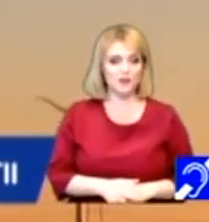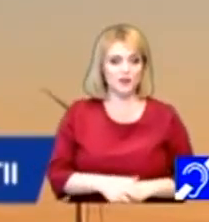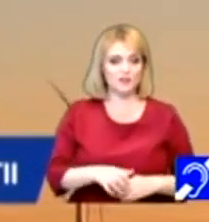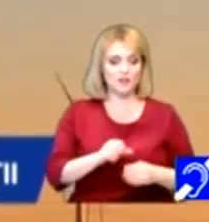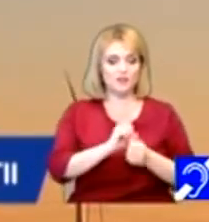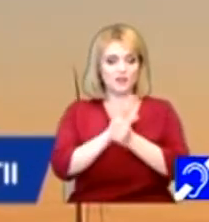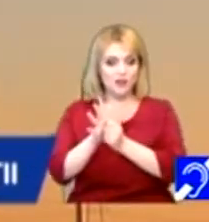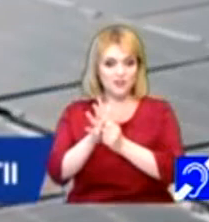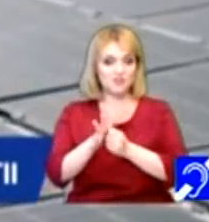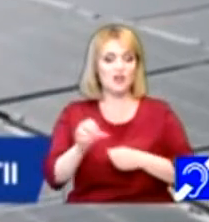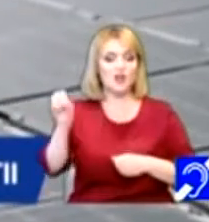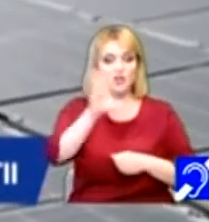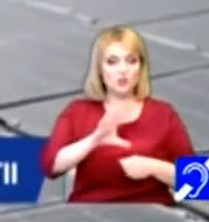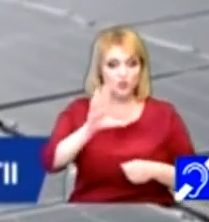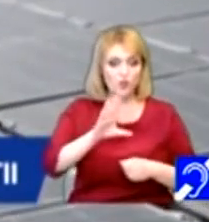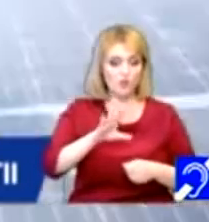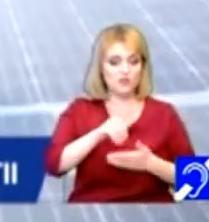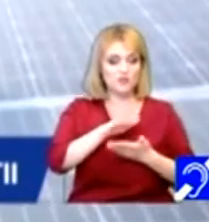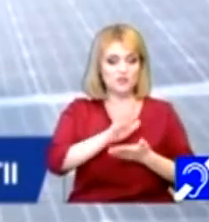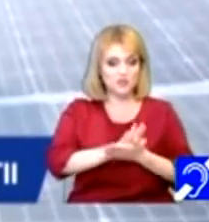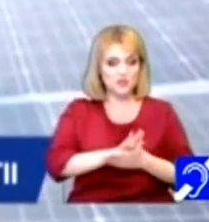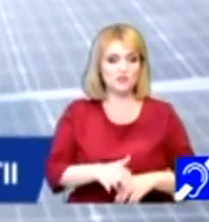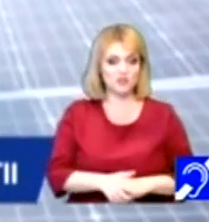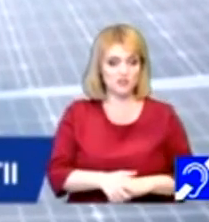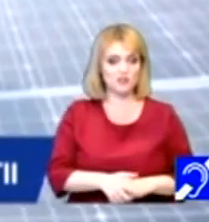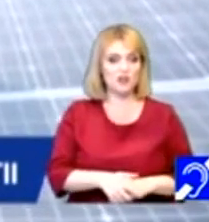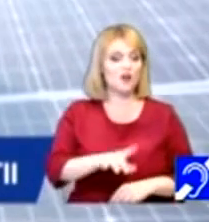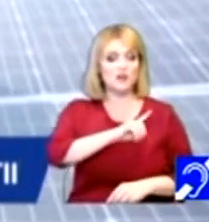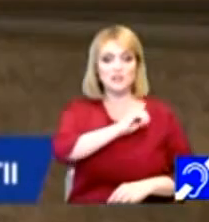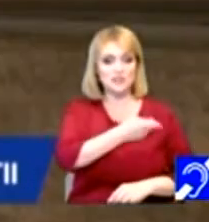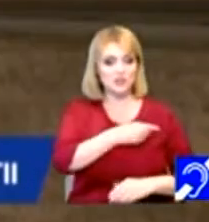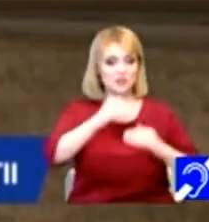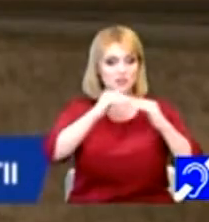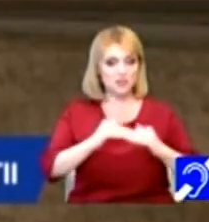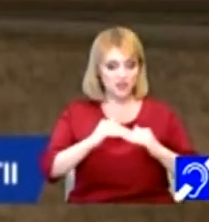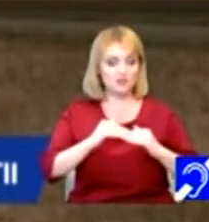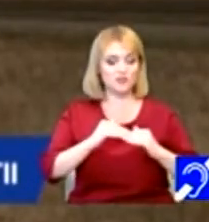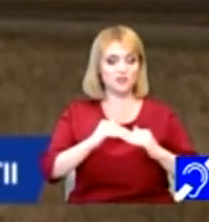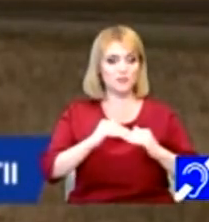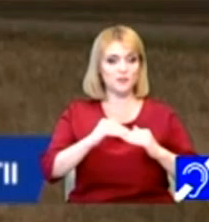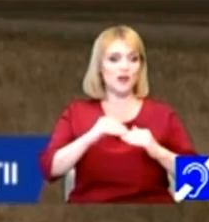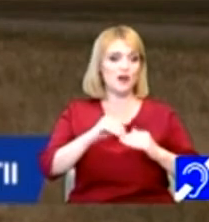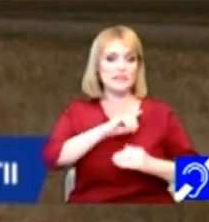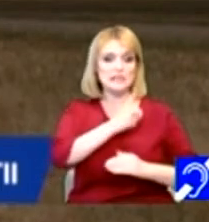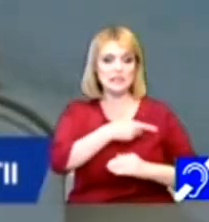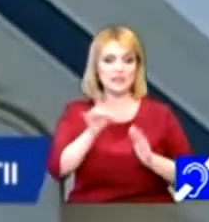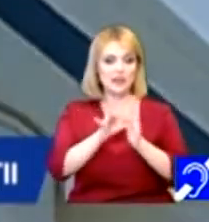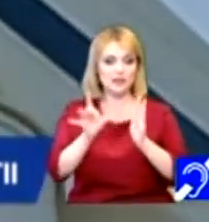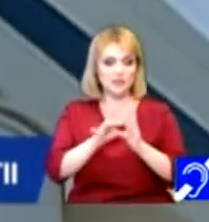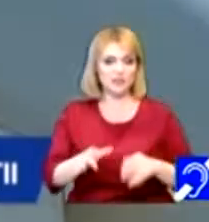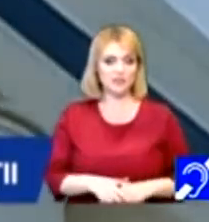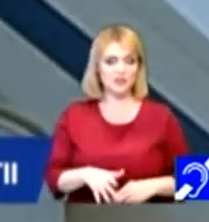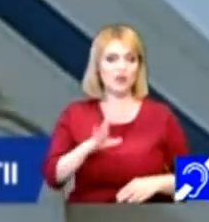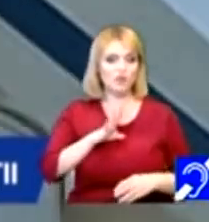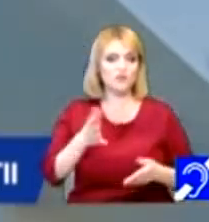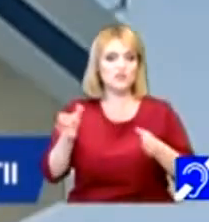în Uniunea Europeană a înregistrat în luna iunie cea mai puternică scădere din ultimii 4 ani. Potrivit datelor Eurostat, închiderea instituțiilor de